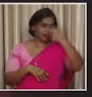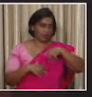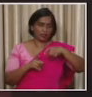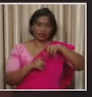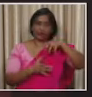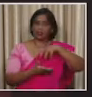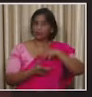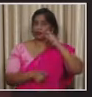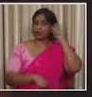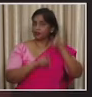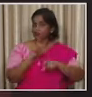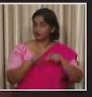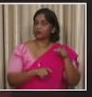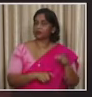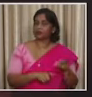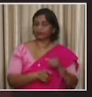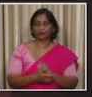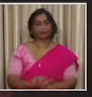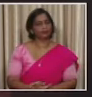දිස්ත්‍රික් ජනතාවට